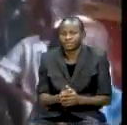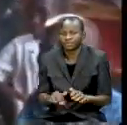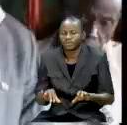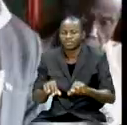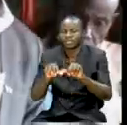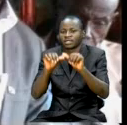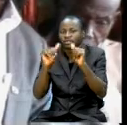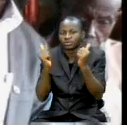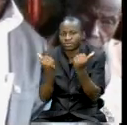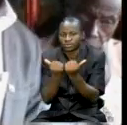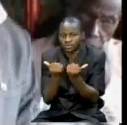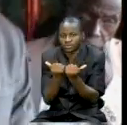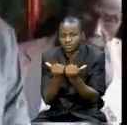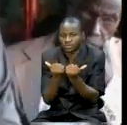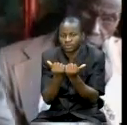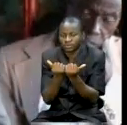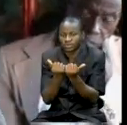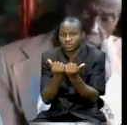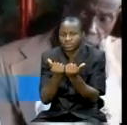socio-culturel.